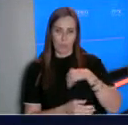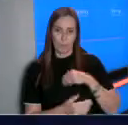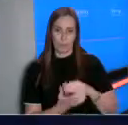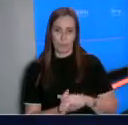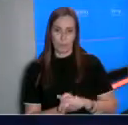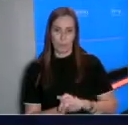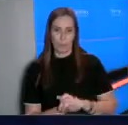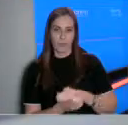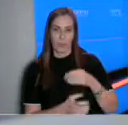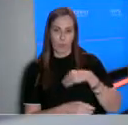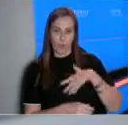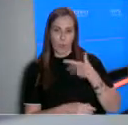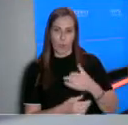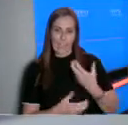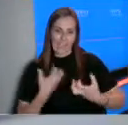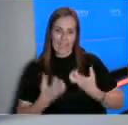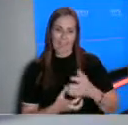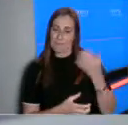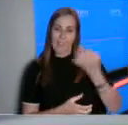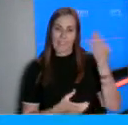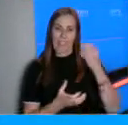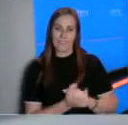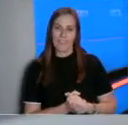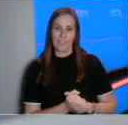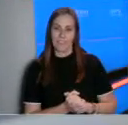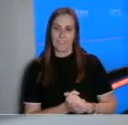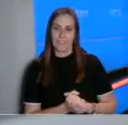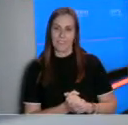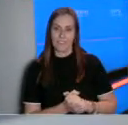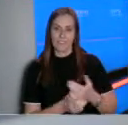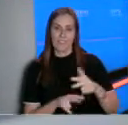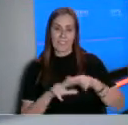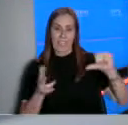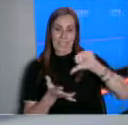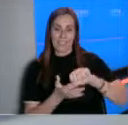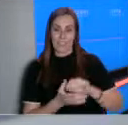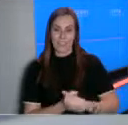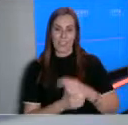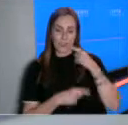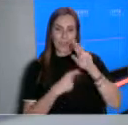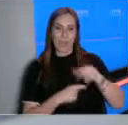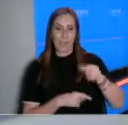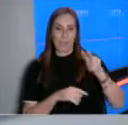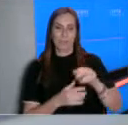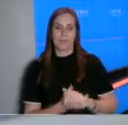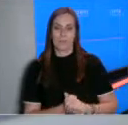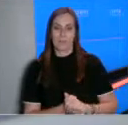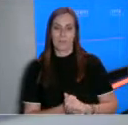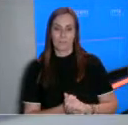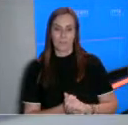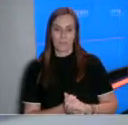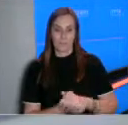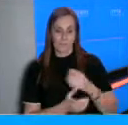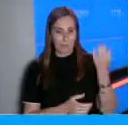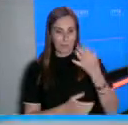כן. זה מעניין תחושת האדרנלין. איזה מגניב זה? זה ארץ עיר של שנות ה... מה זה? שאת זכית בלעוף על המיליון? מה זה?